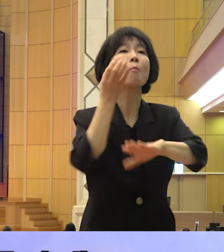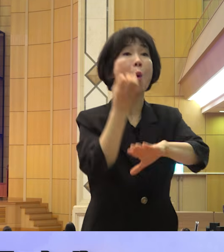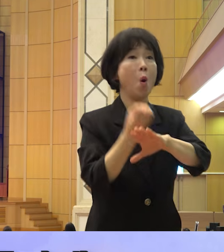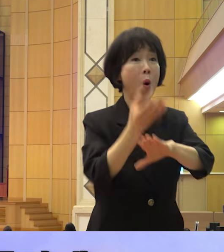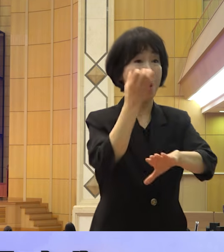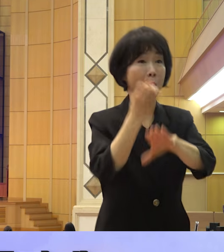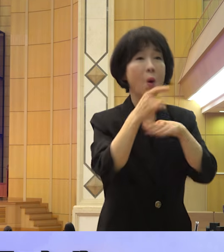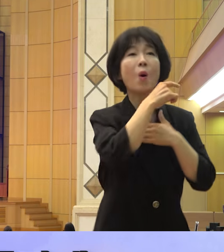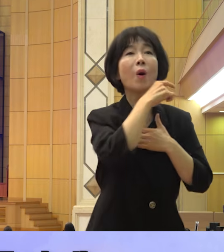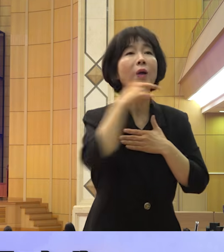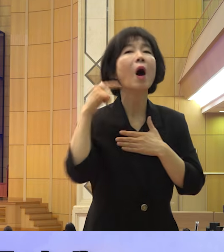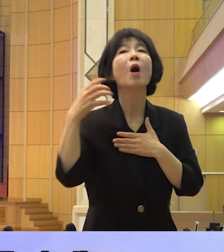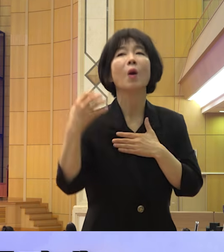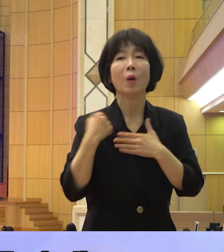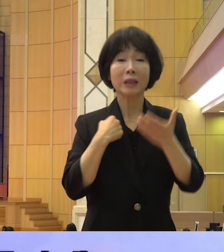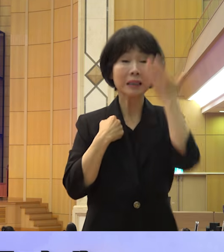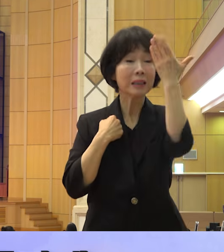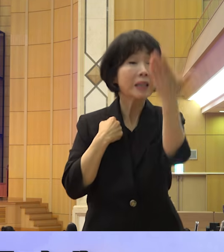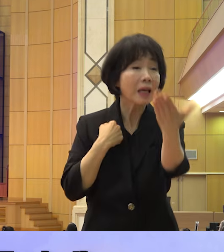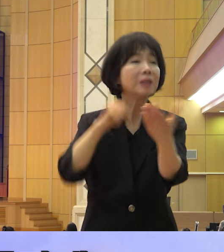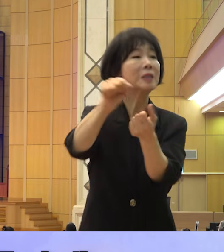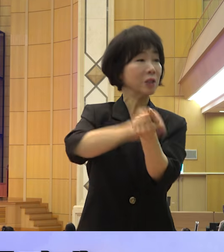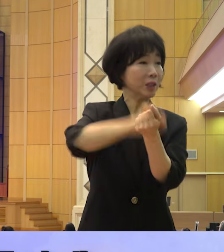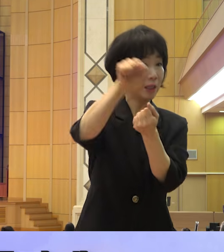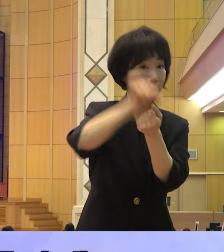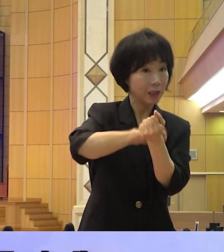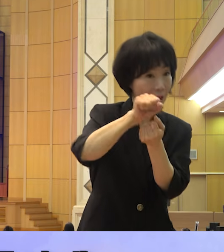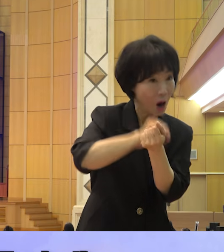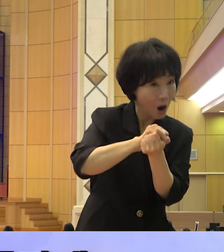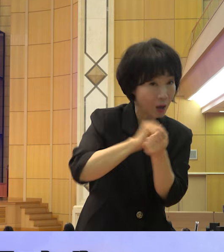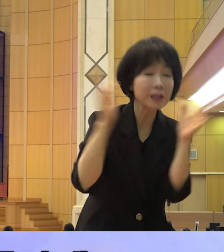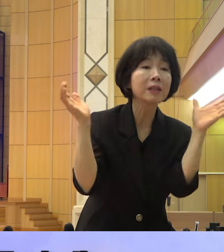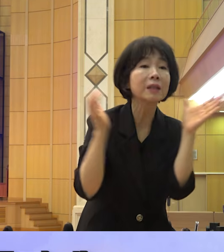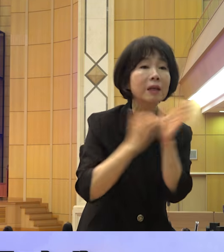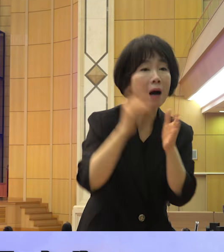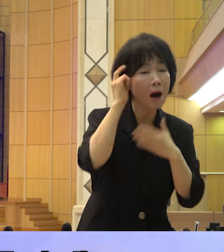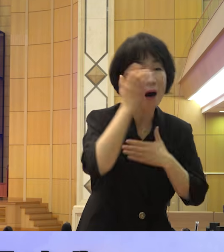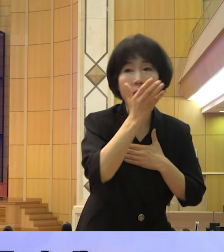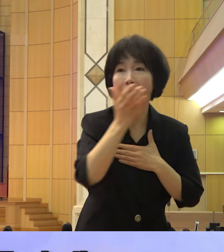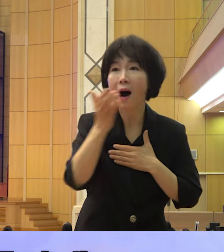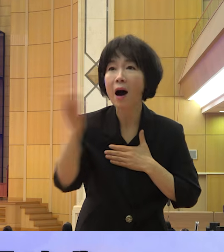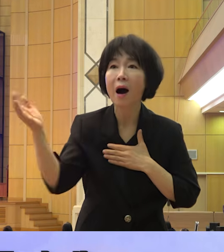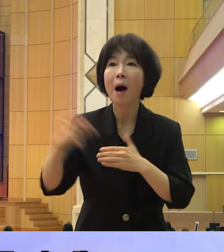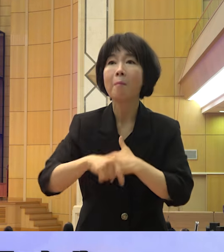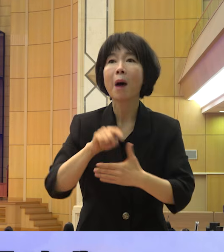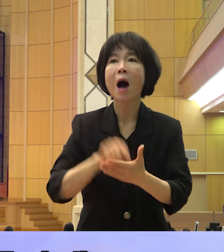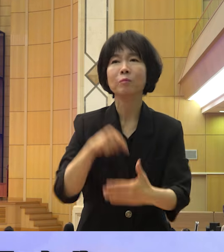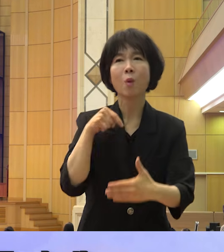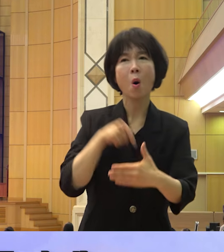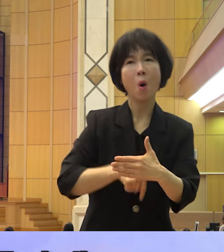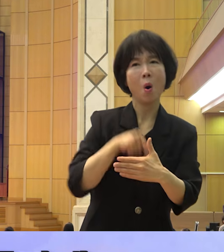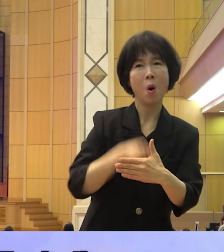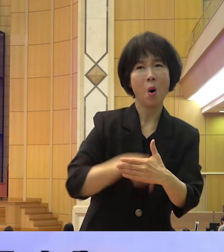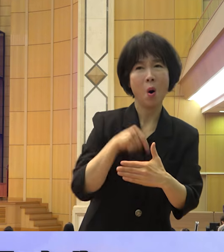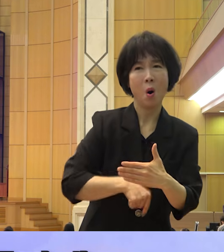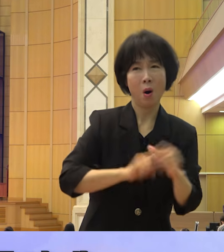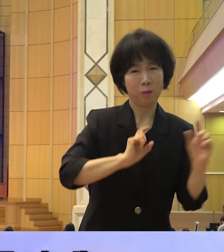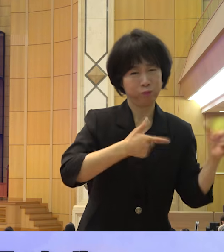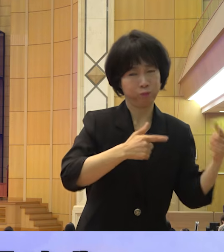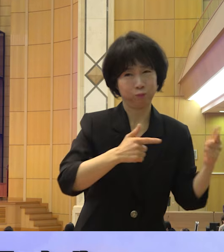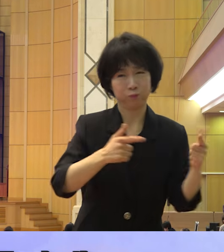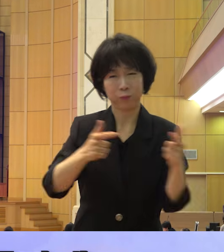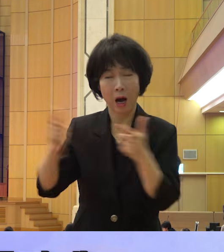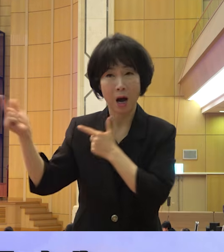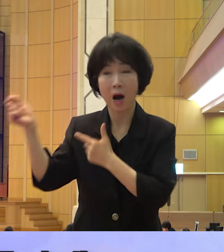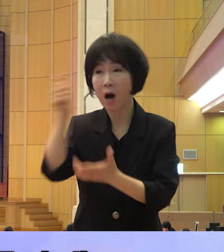예수의 보혈로 그대는 씻기어 있는가. 마음속에